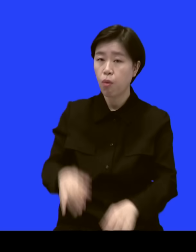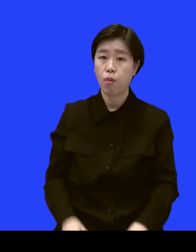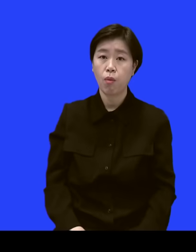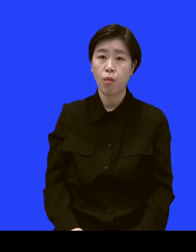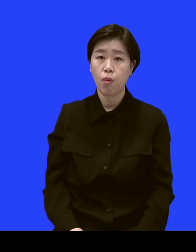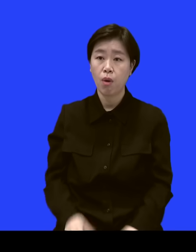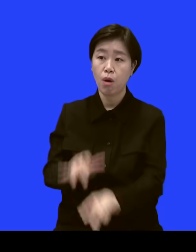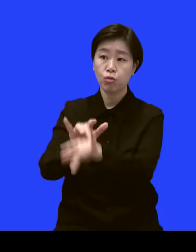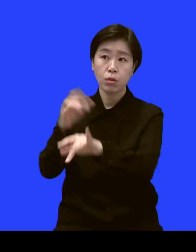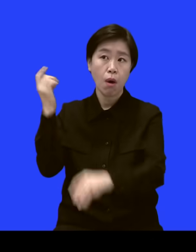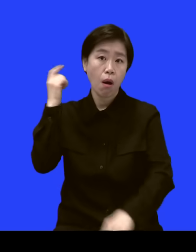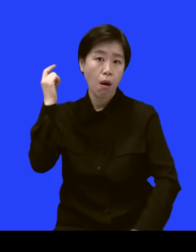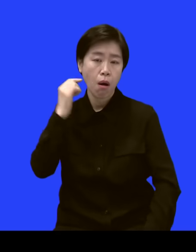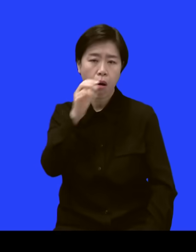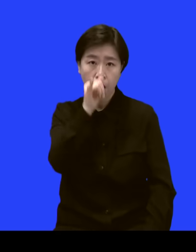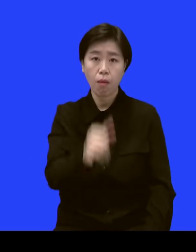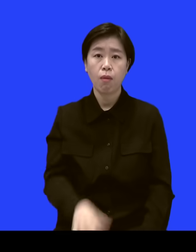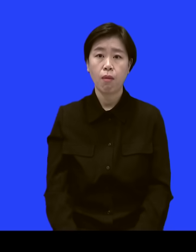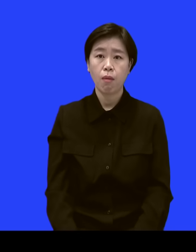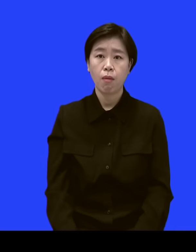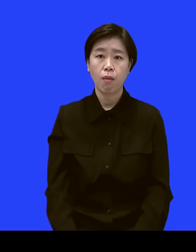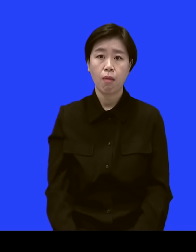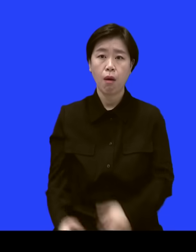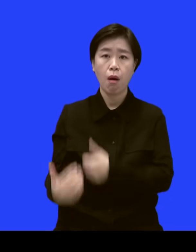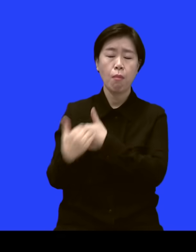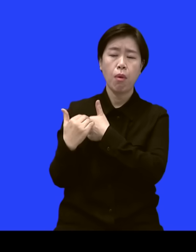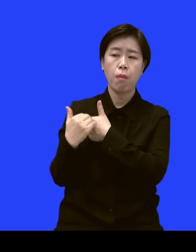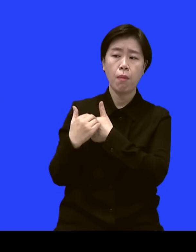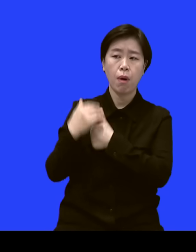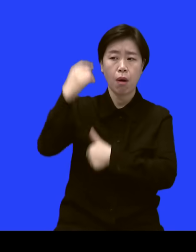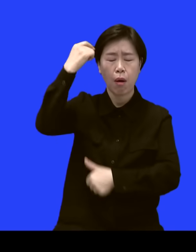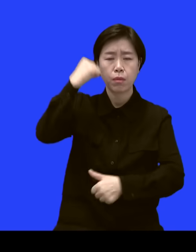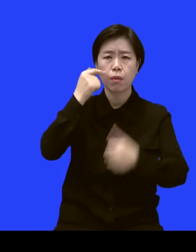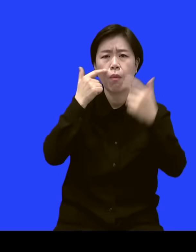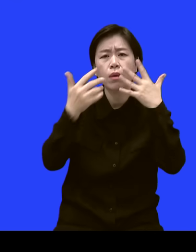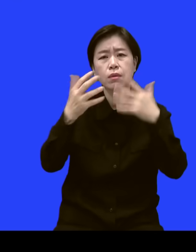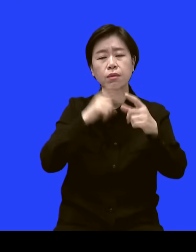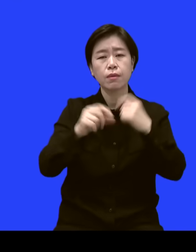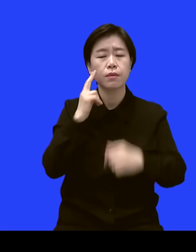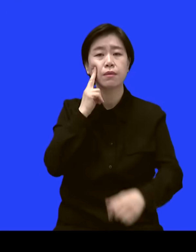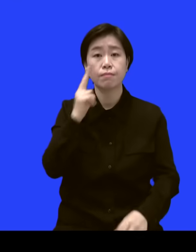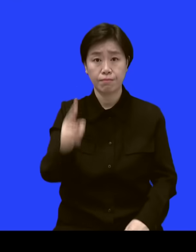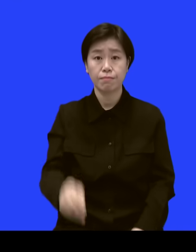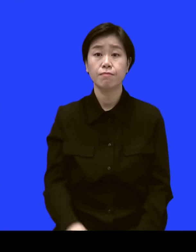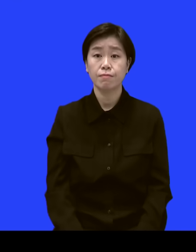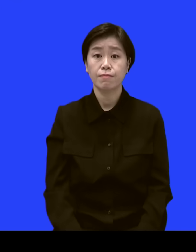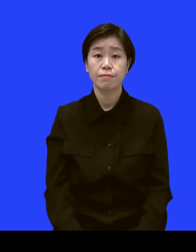들리고 이사를 자꾸 갔음에도 말을 불구하고 네, 그게 네, 계속 네. 지속이 되셨던 거예요. 이사하면서 더 심해졌어요.